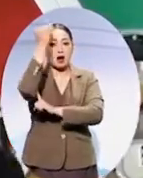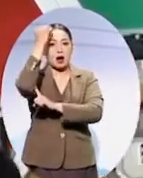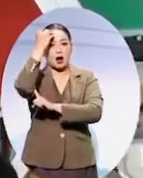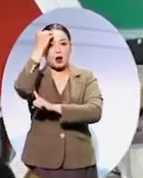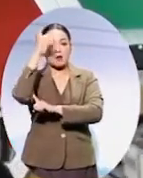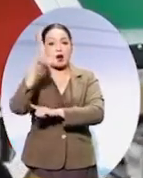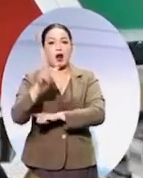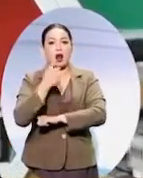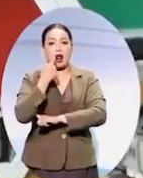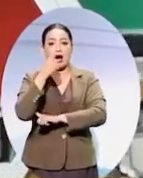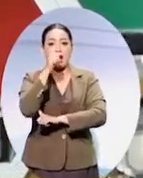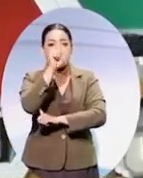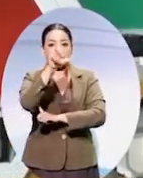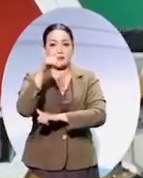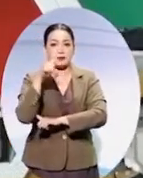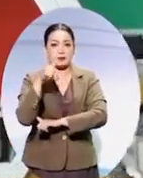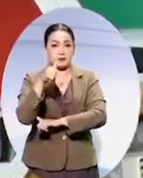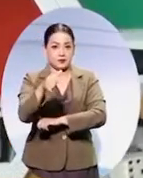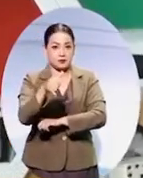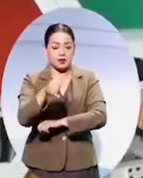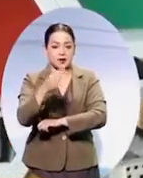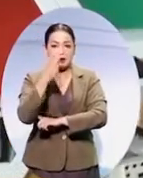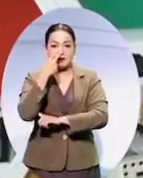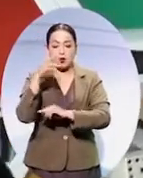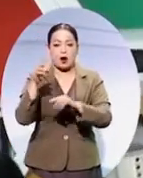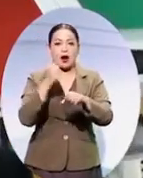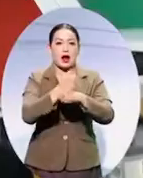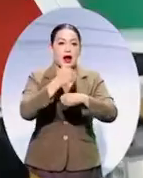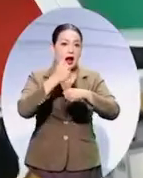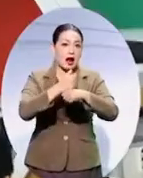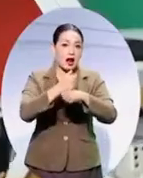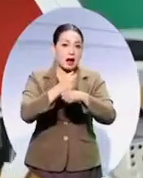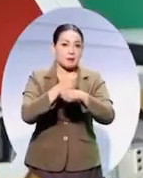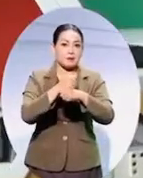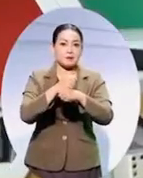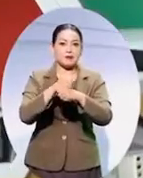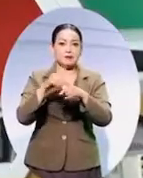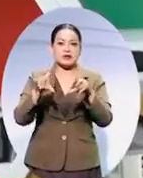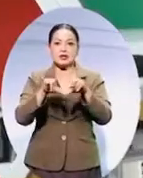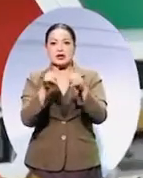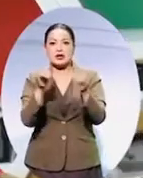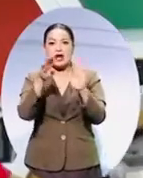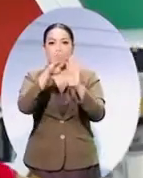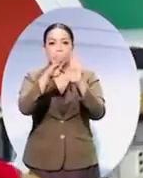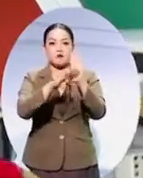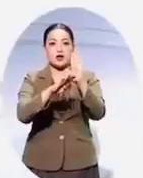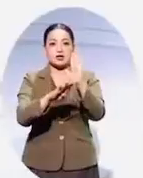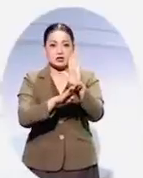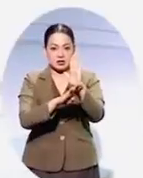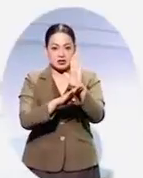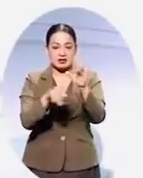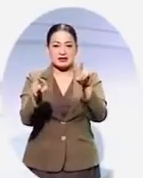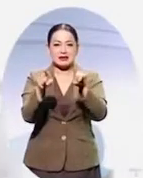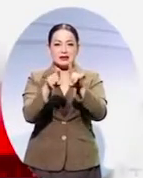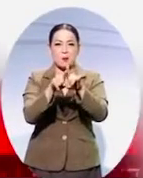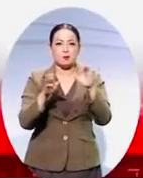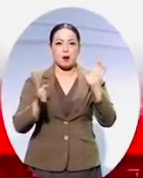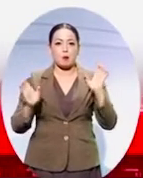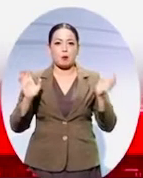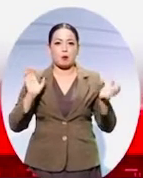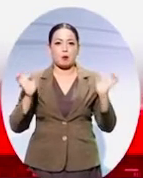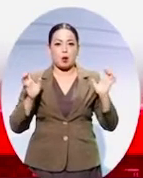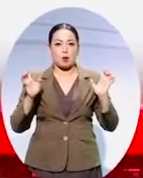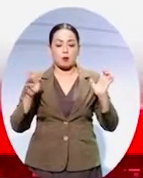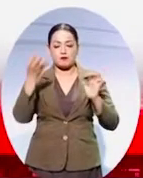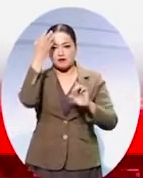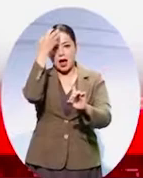dựng ra một cái quy trình, từ một cái chu trình và những cái phần phương thức về logic, cảm thụ logic tốt hơn. Tiếp xúc ở đây thì cũng hy vọng rằng tương